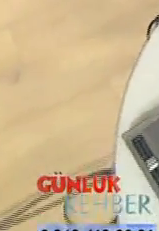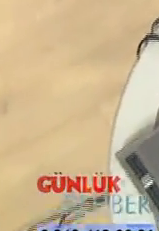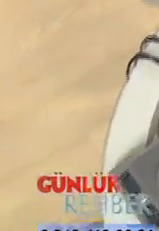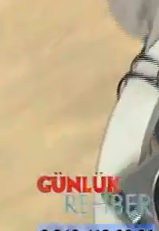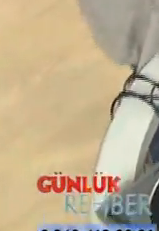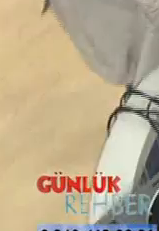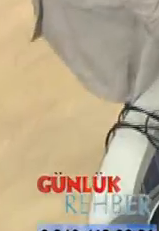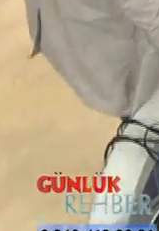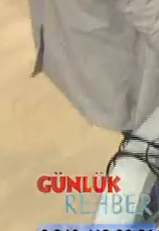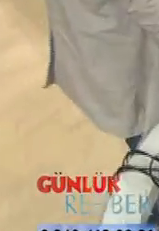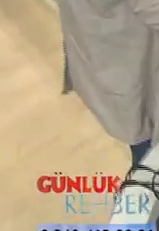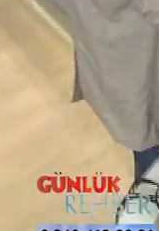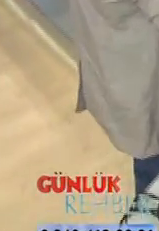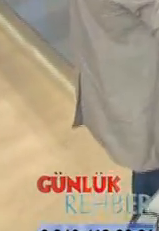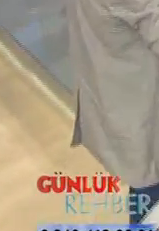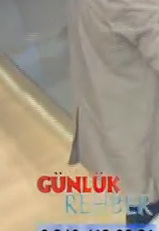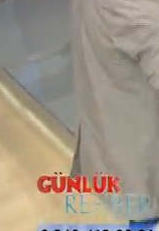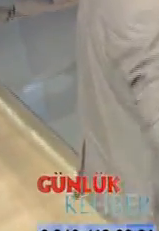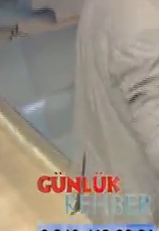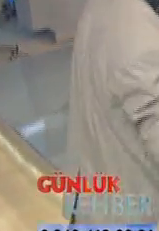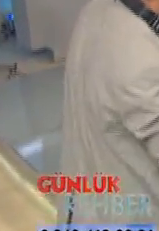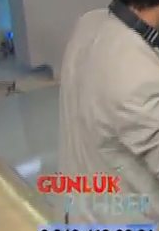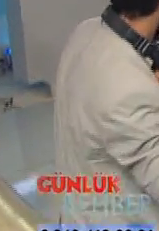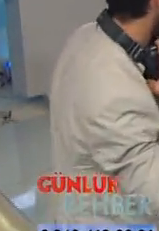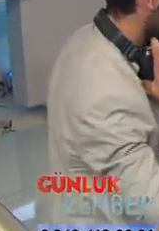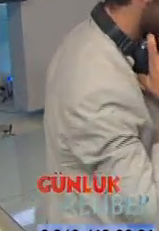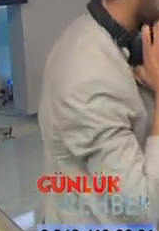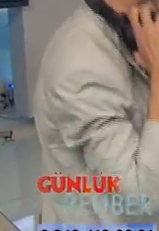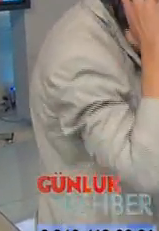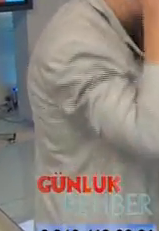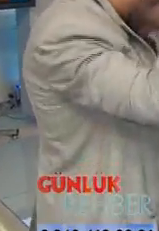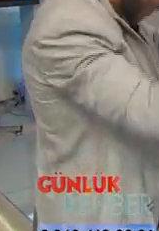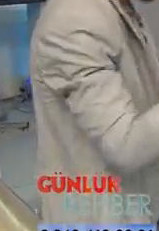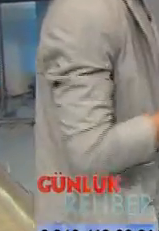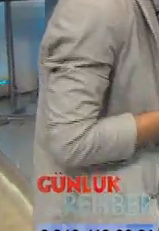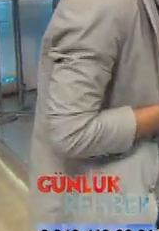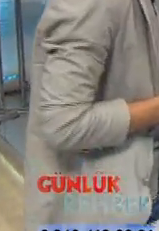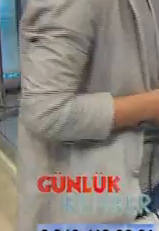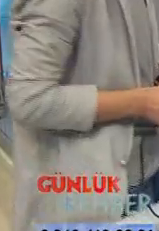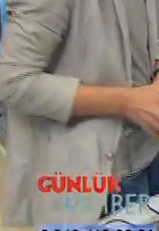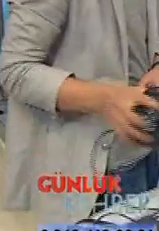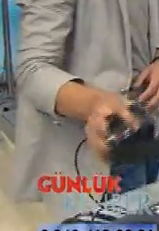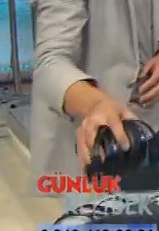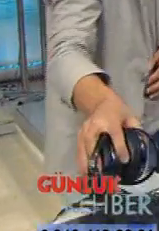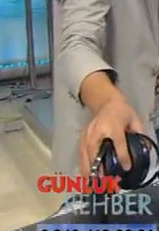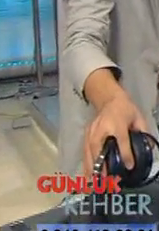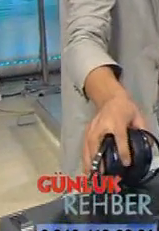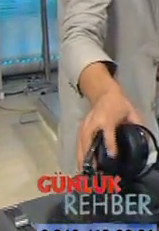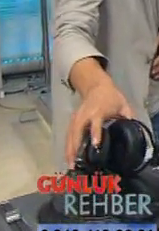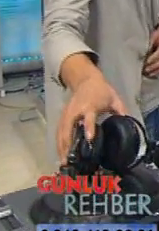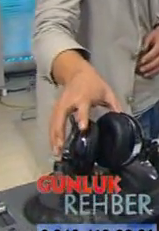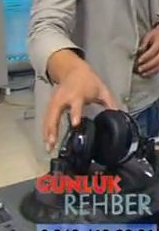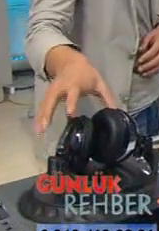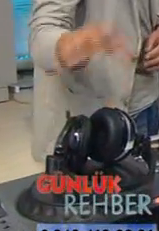Vallahi Yiğit, boynuz kulak. Yani inşallah. Bir şey soracağım. Yiğit'cim yanımıza